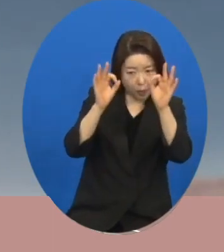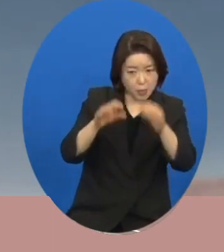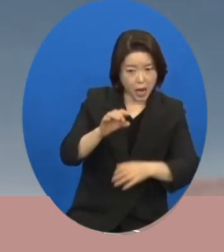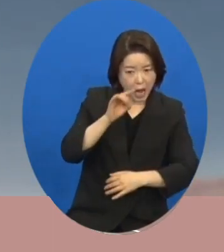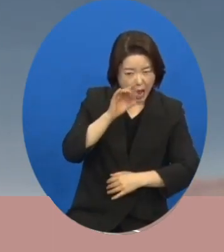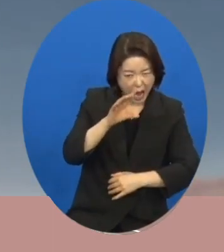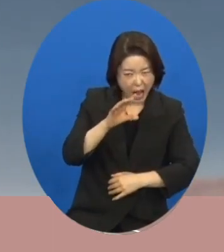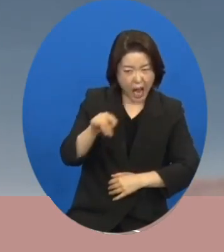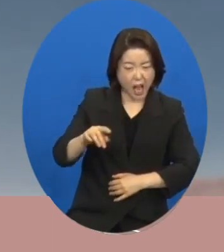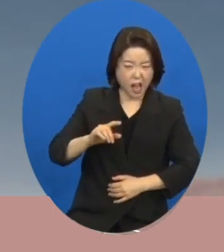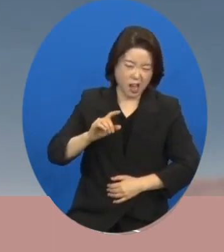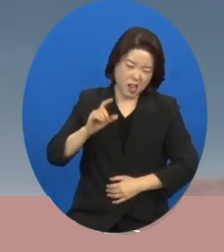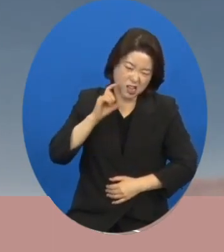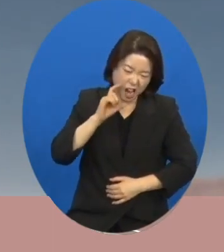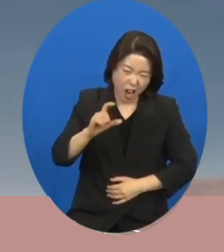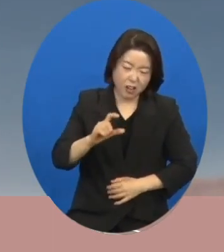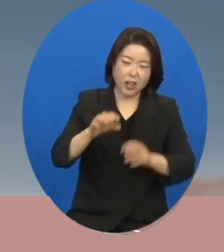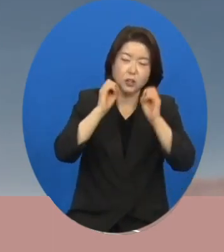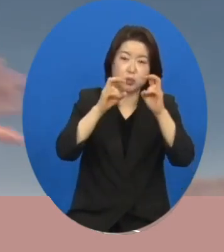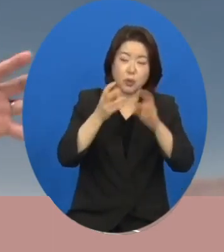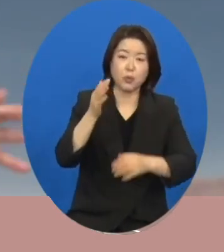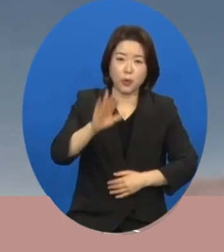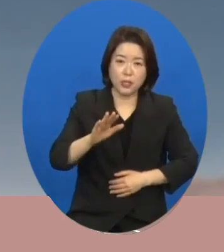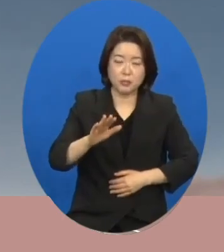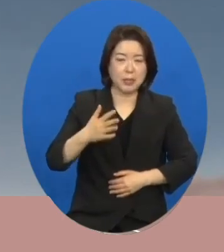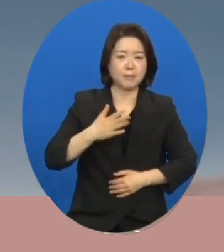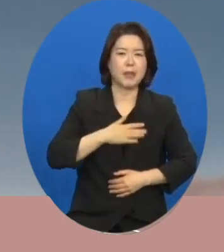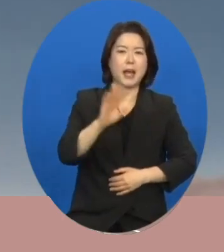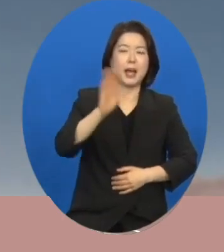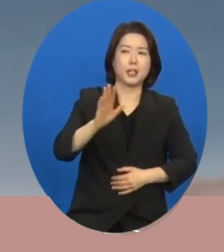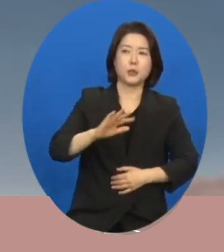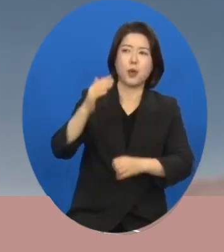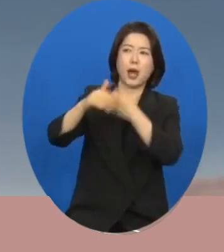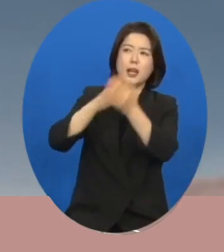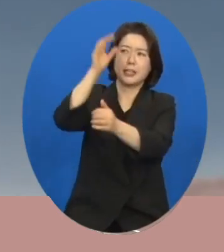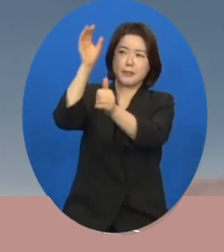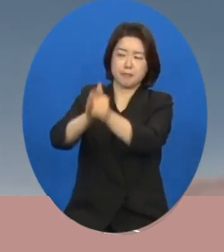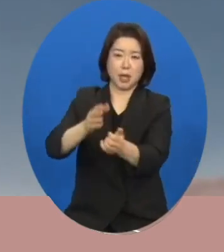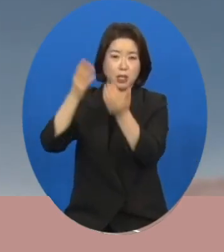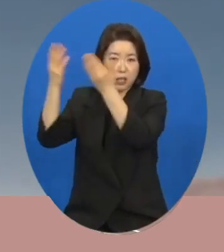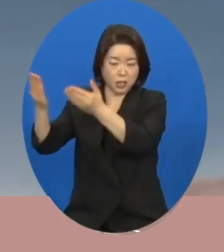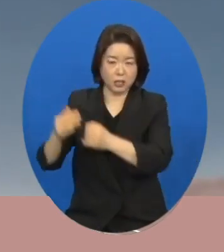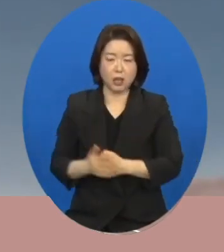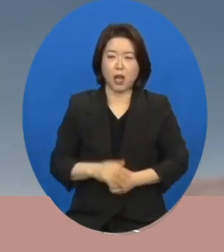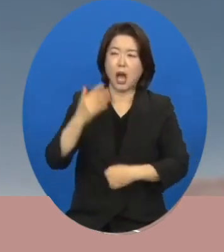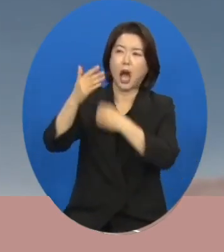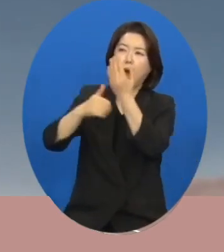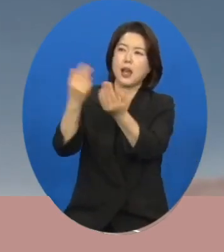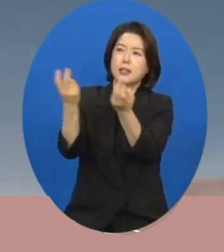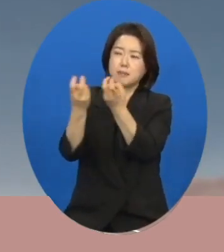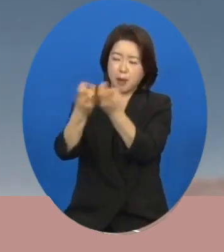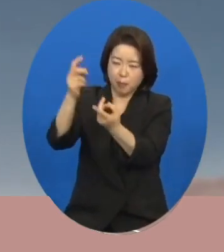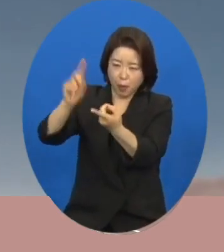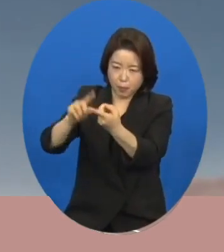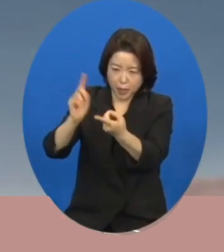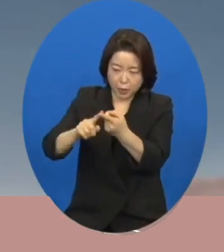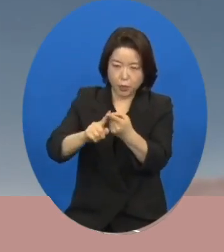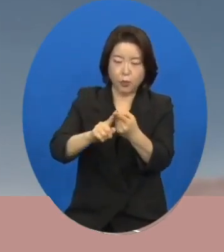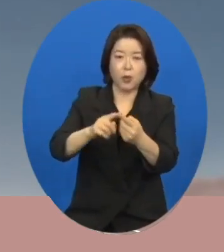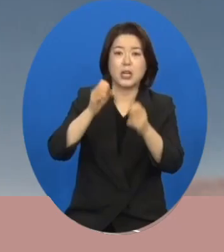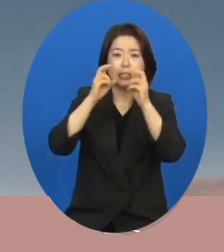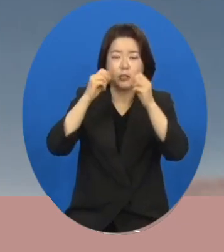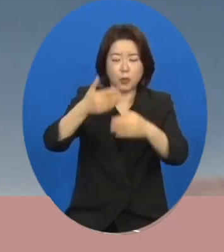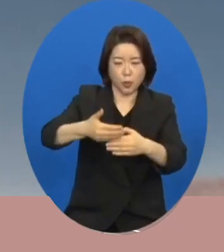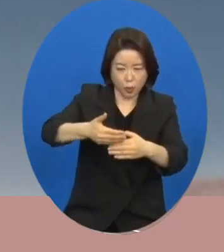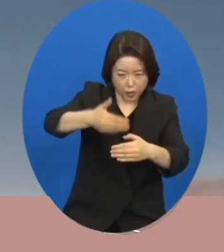날마다 죽을 고백하니까 길에 열리는 거예요 맡겼던 길이 열리고 정말 하나님이 기가 막힌 방식으로 그를 쓰셨다는 것을 보게 되죠